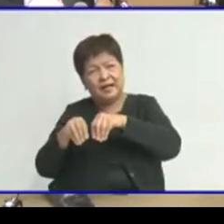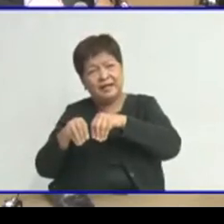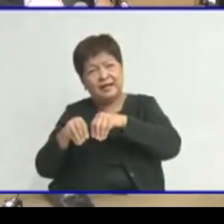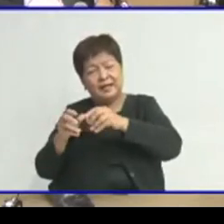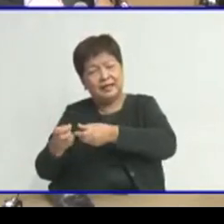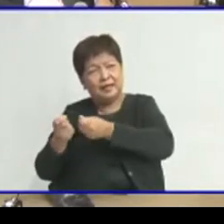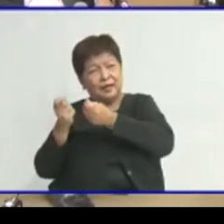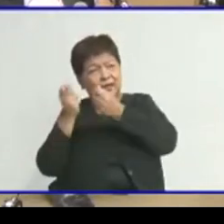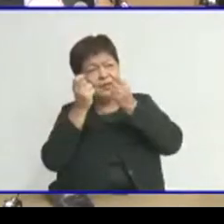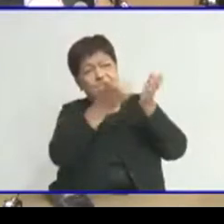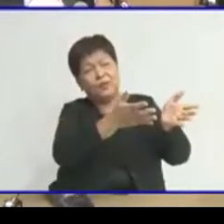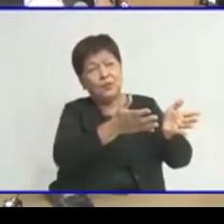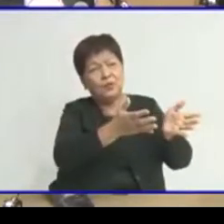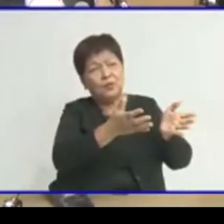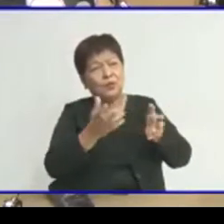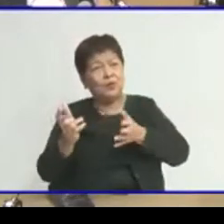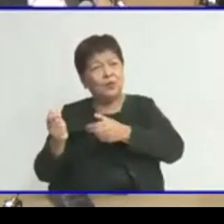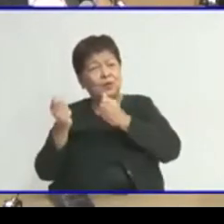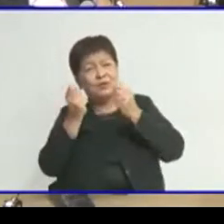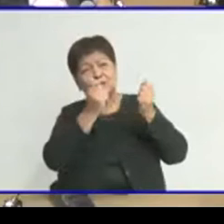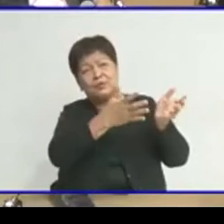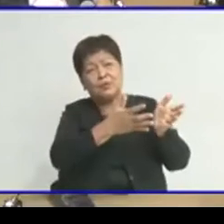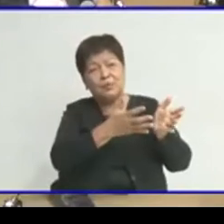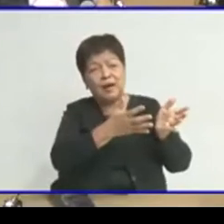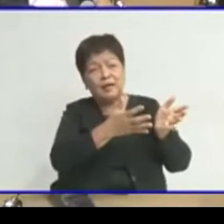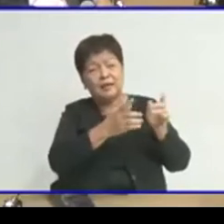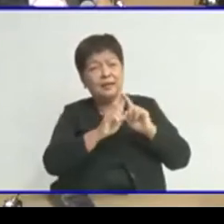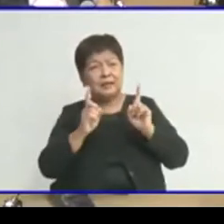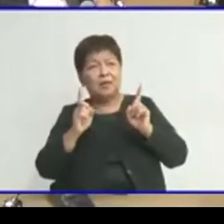repeat the question again. Why do the people who are approaching their